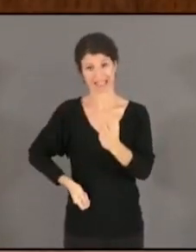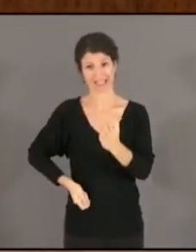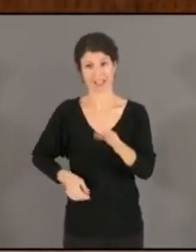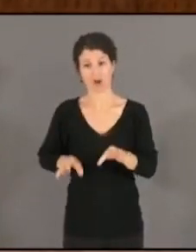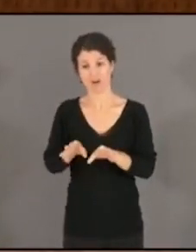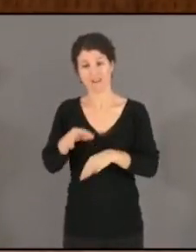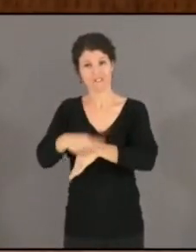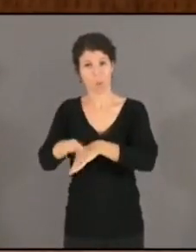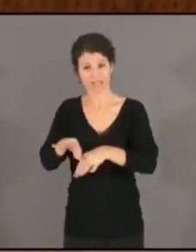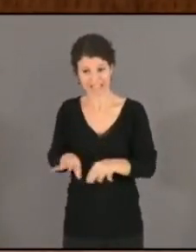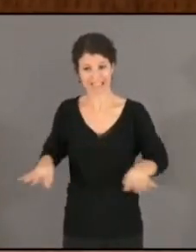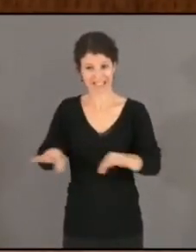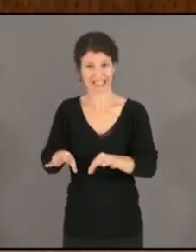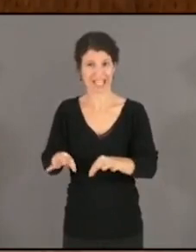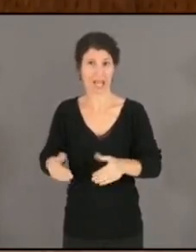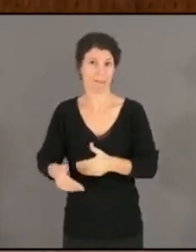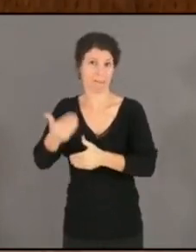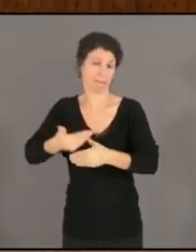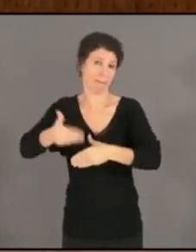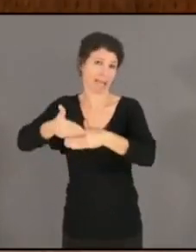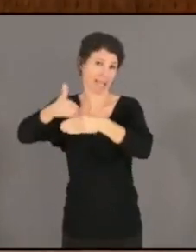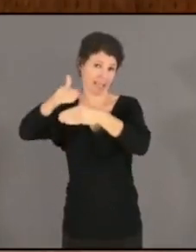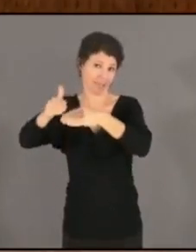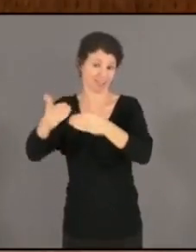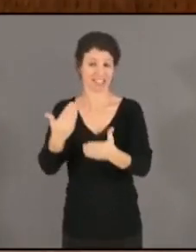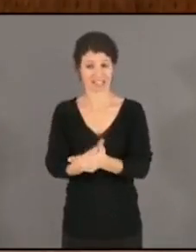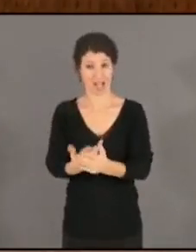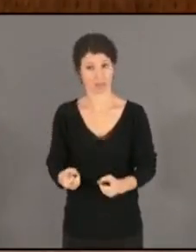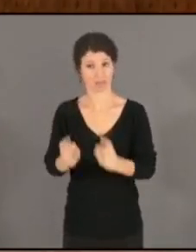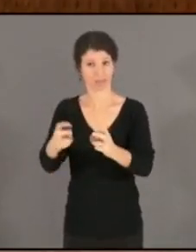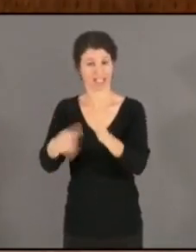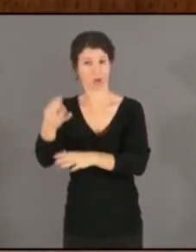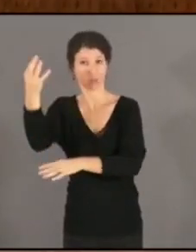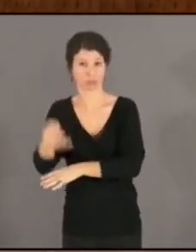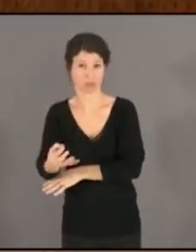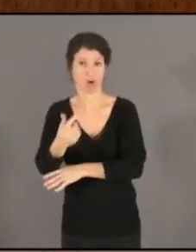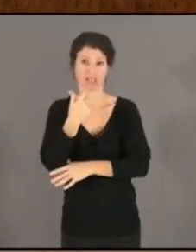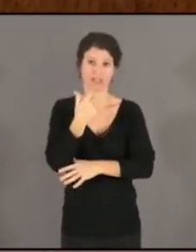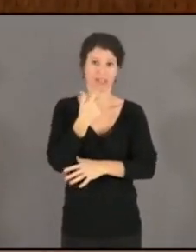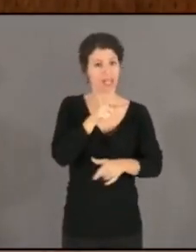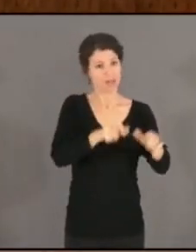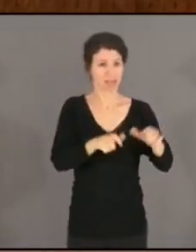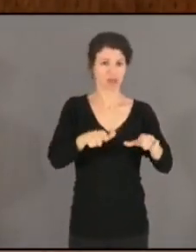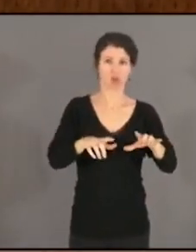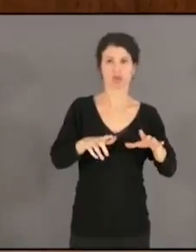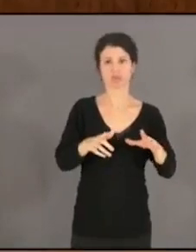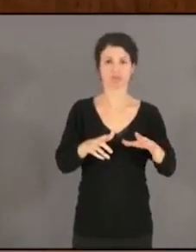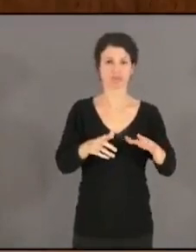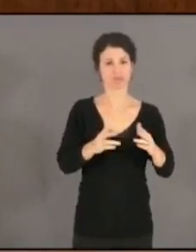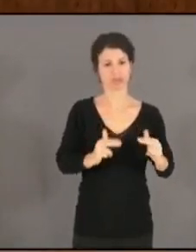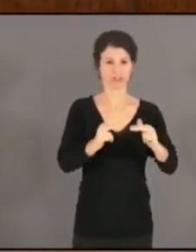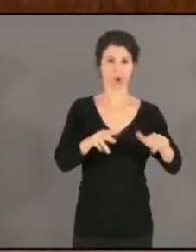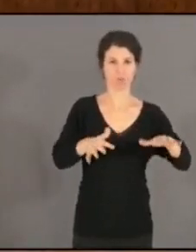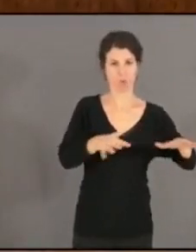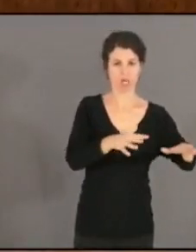je le rappelle, de plus de 14%, et qui décourage des classes moyennes de venir s'installer à Marseille, fragilisant ainsi encore les finances